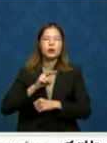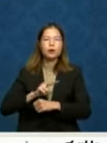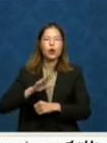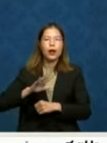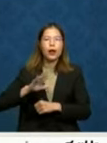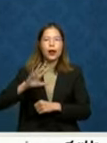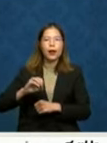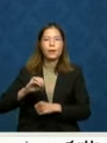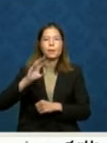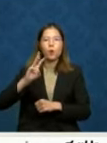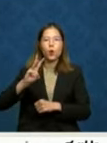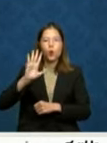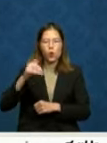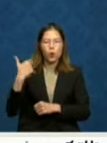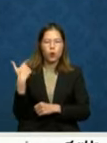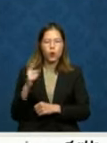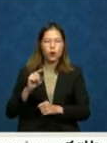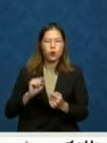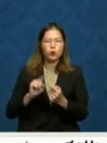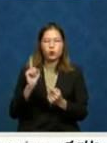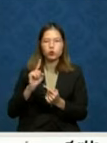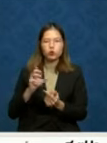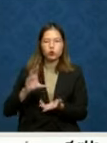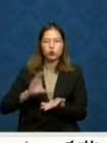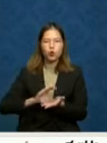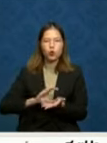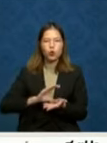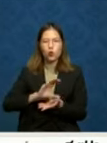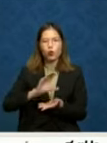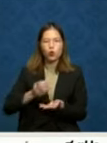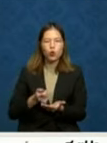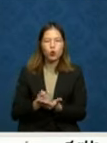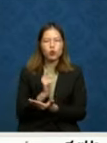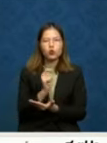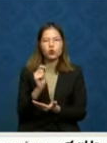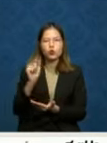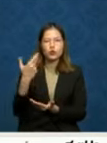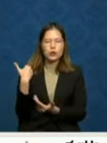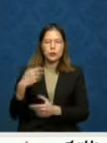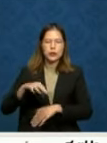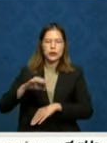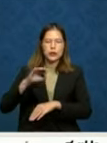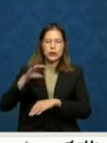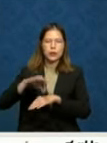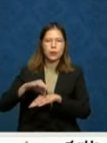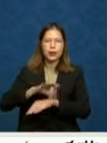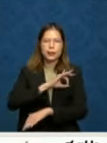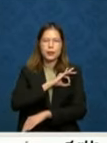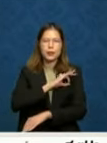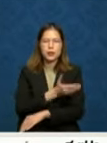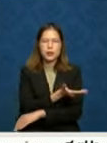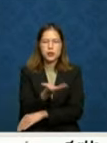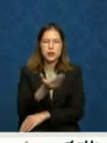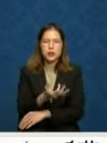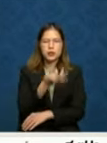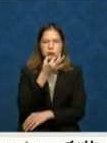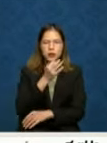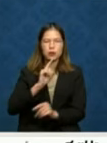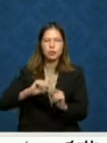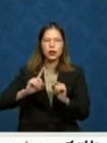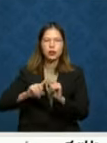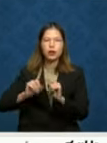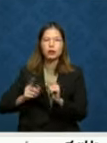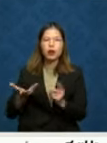2556มีวัตถุประสงค์เพื่อเป็นทุนหมุนเวียนและใช้จ่ายเพื่อช่วยเหลือผู้เคยเป็นสมาชิกรัฐสภาในการจ่ายเงินทุนเลี้ยงชีพ